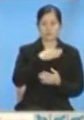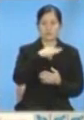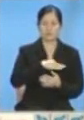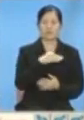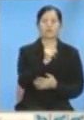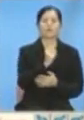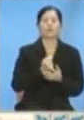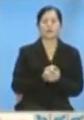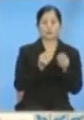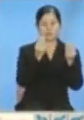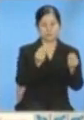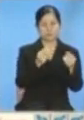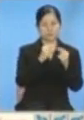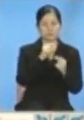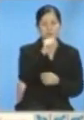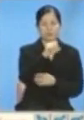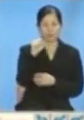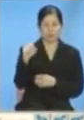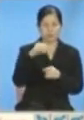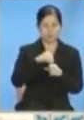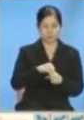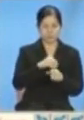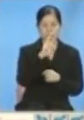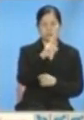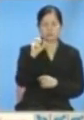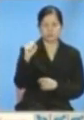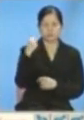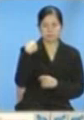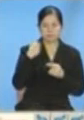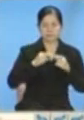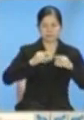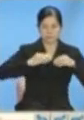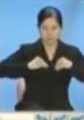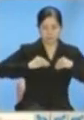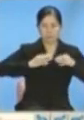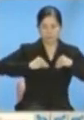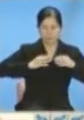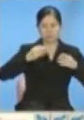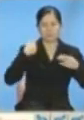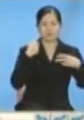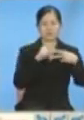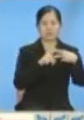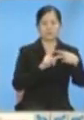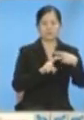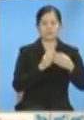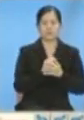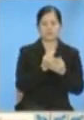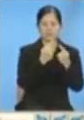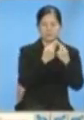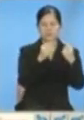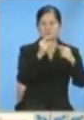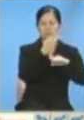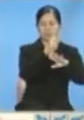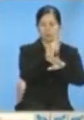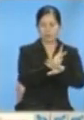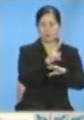มน้าวให้เพื่อนสมาชิกในรัฐสภานี้จะได้เห็นด้วยหรือไม่เห็นด้วยในสิ่งที่ผมพูดแต่ท่านประธานรัฐสภาซึ่งเป็น